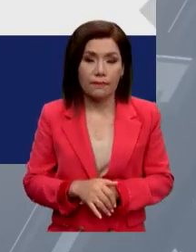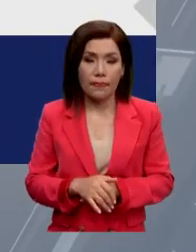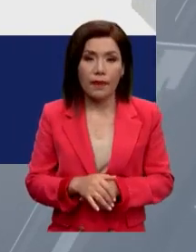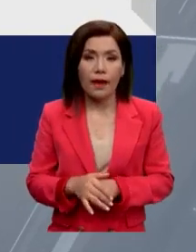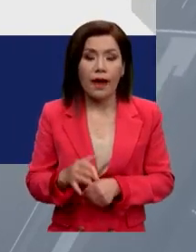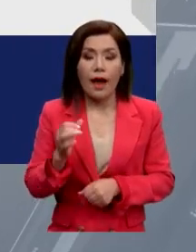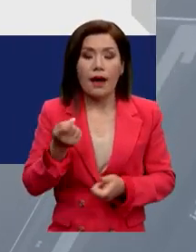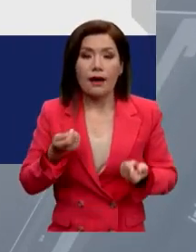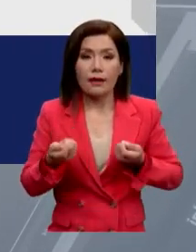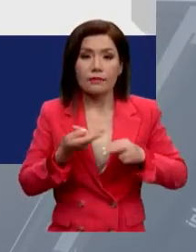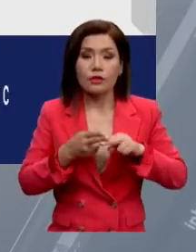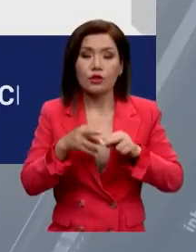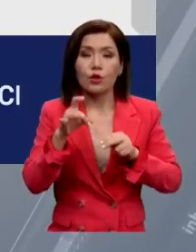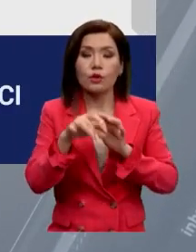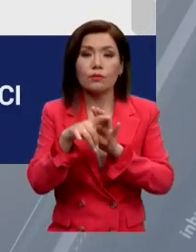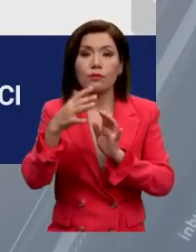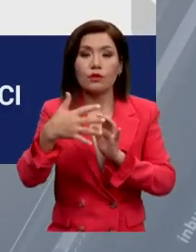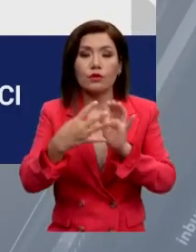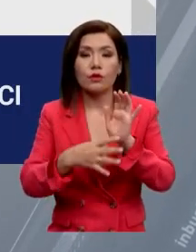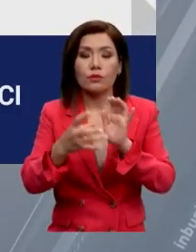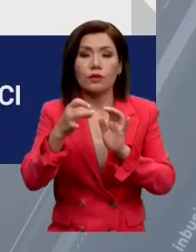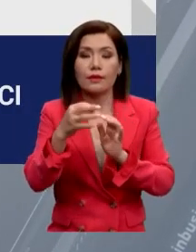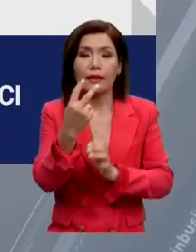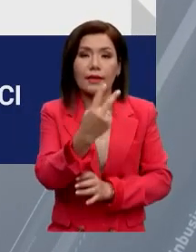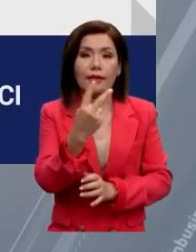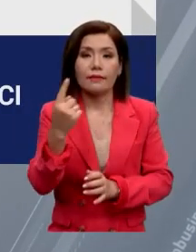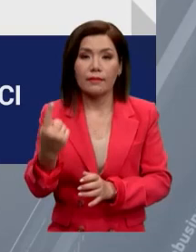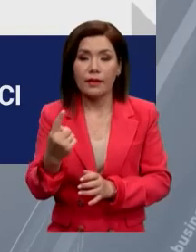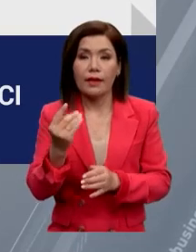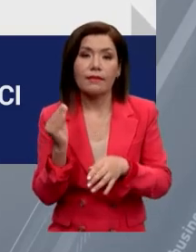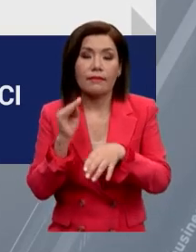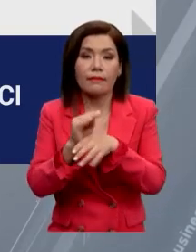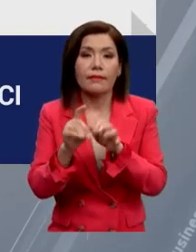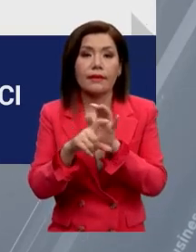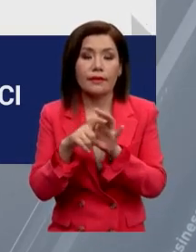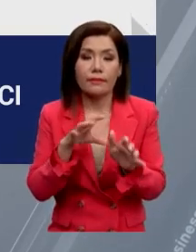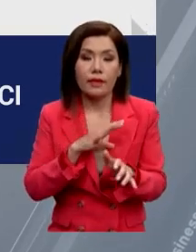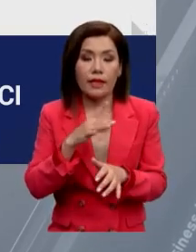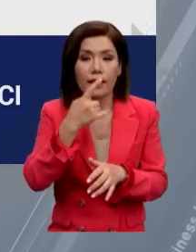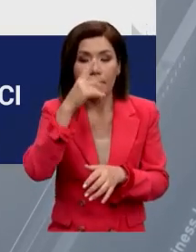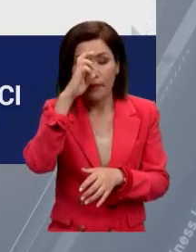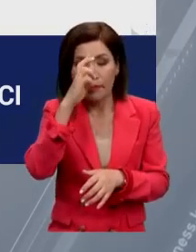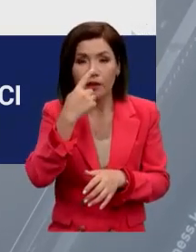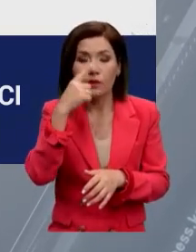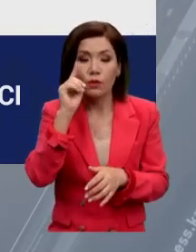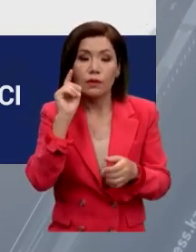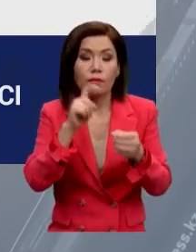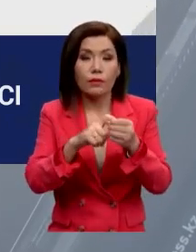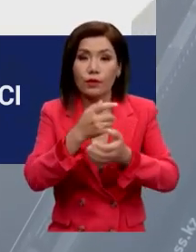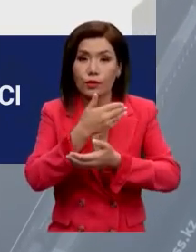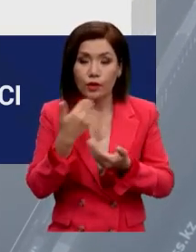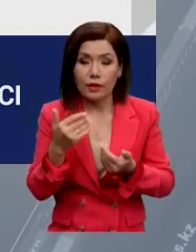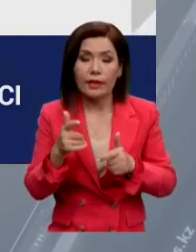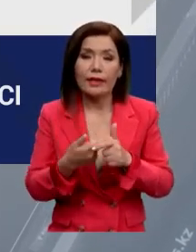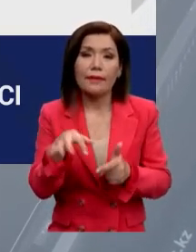Әкімшілік кодекстің 590-шы бабына 2-1 тармағы қосылды. Ол бойынша мемлекеттік номері жоқ, немесе пайдалануға тыйым салынғаннан